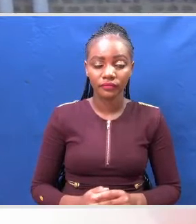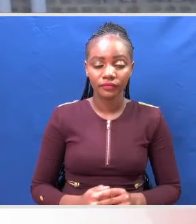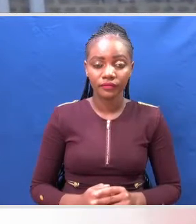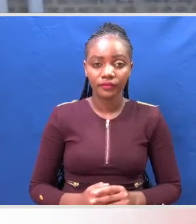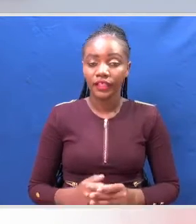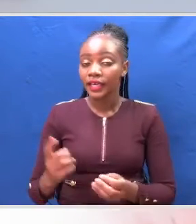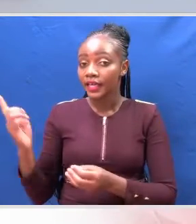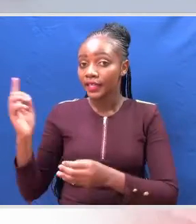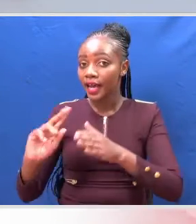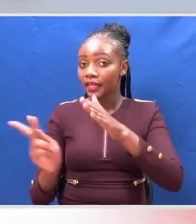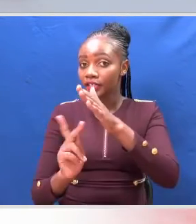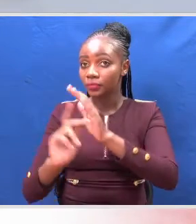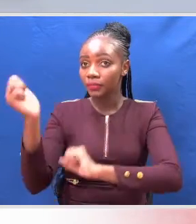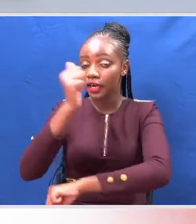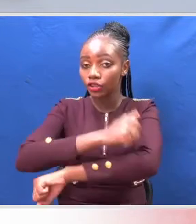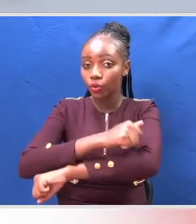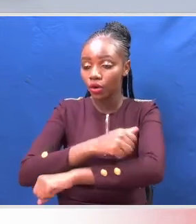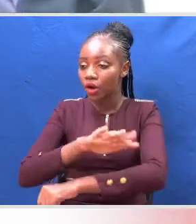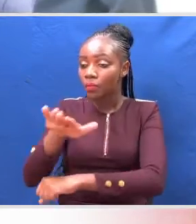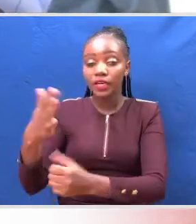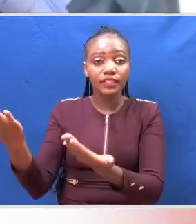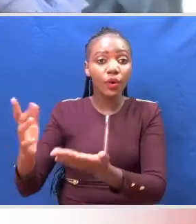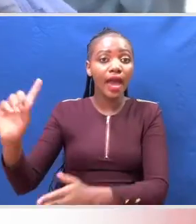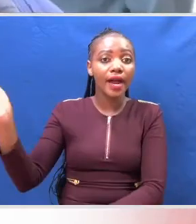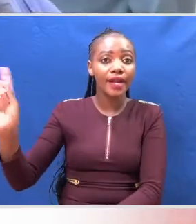Katika shule ya msingi ya Rockfields hapa jijini Nairobi,